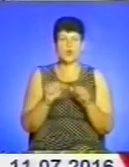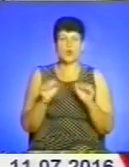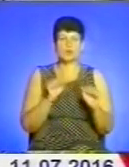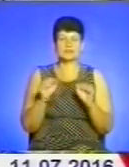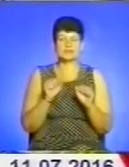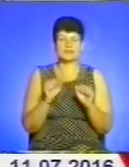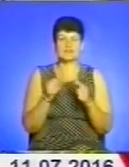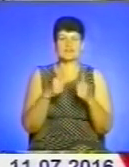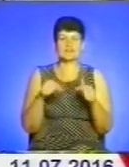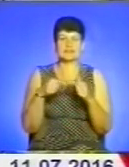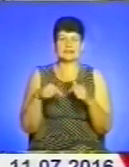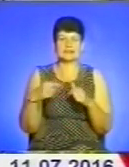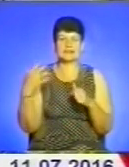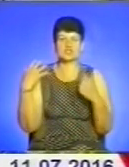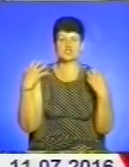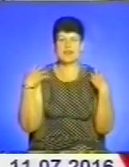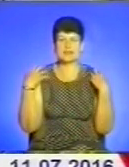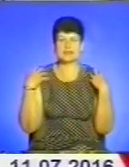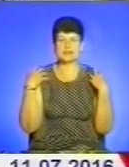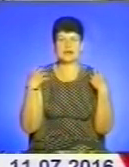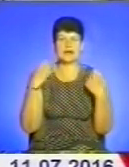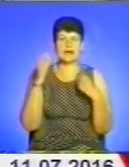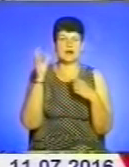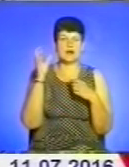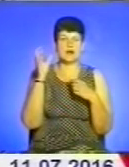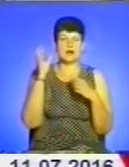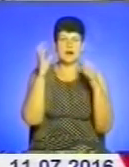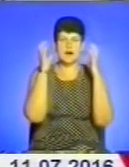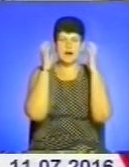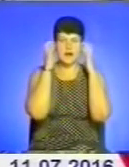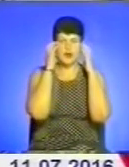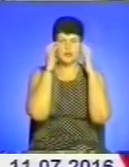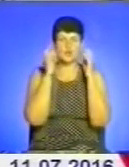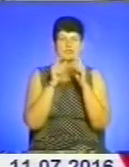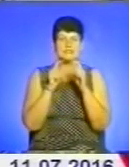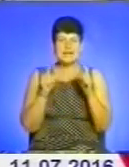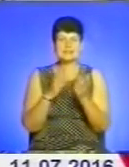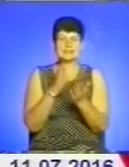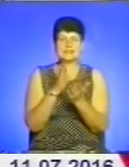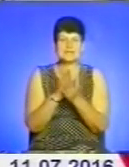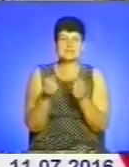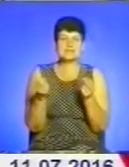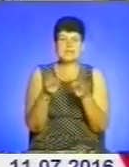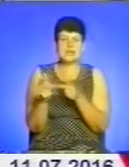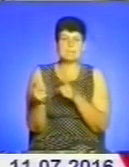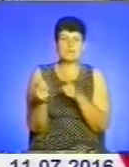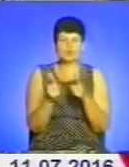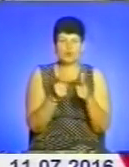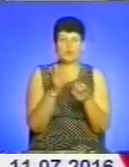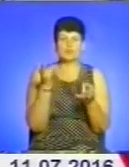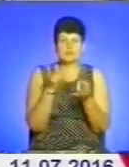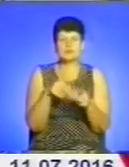відділень, начальники радіостанцій, де потребує відповідна професійна підготовка, потрібні в тому числі і